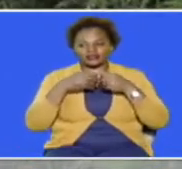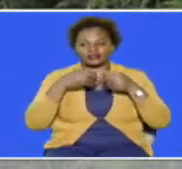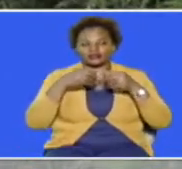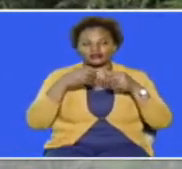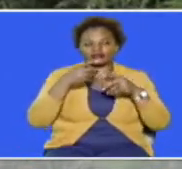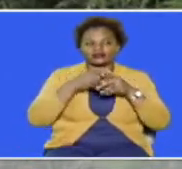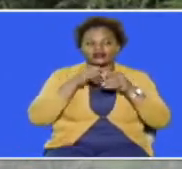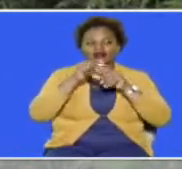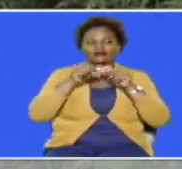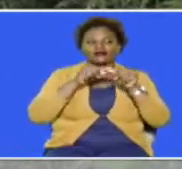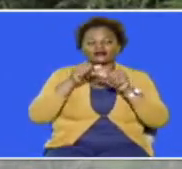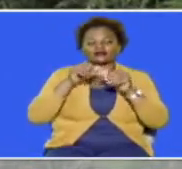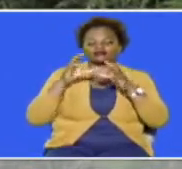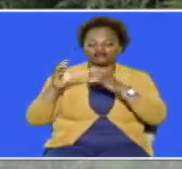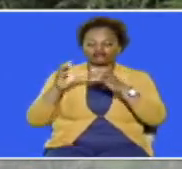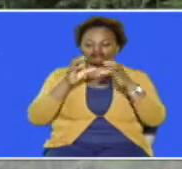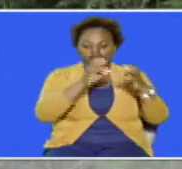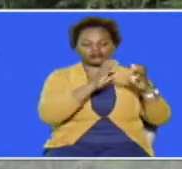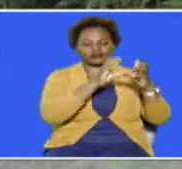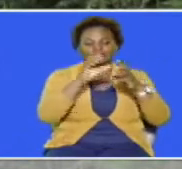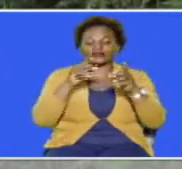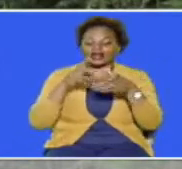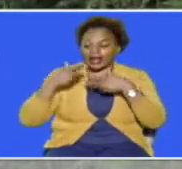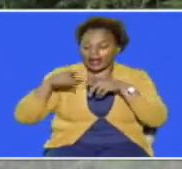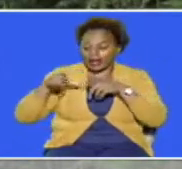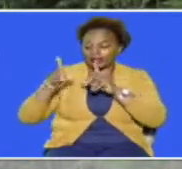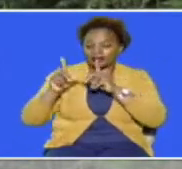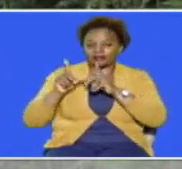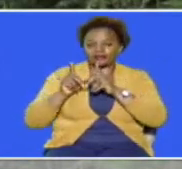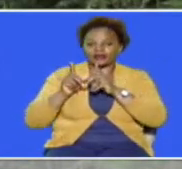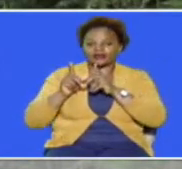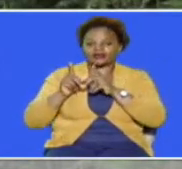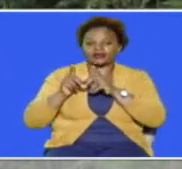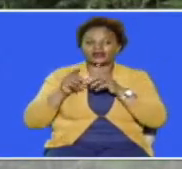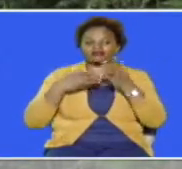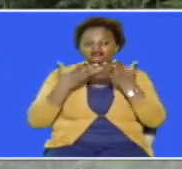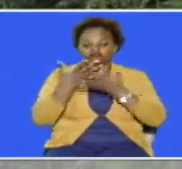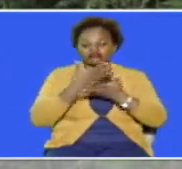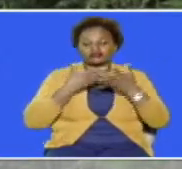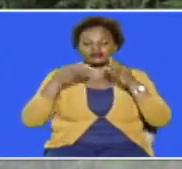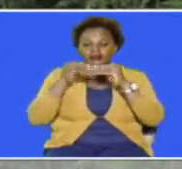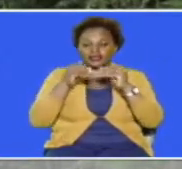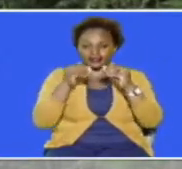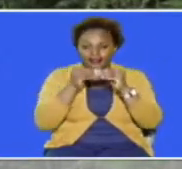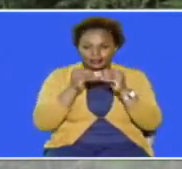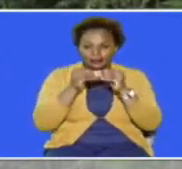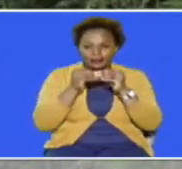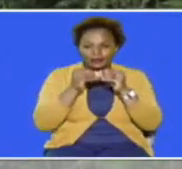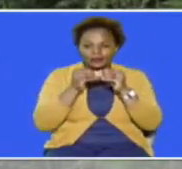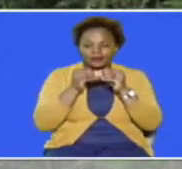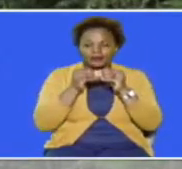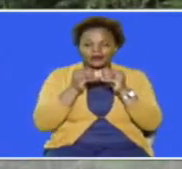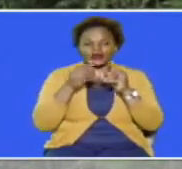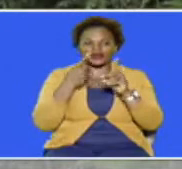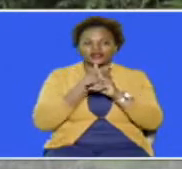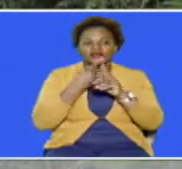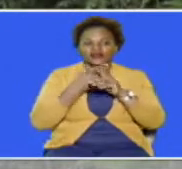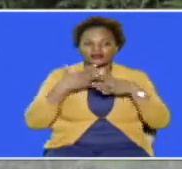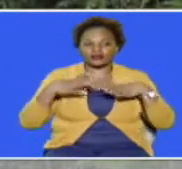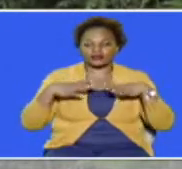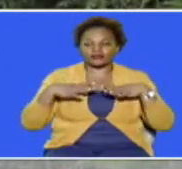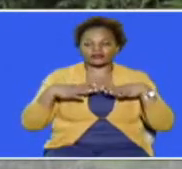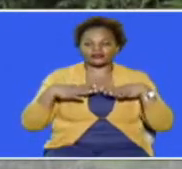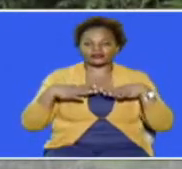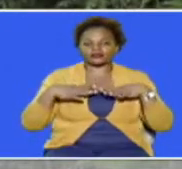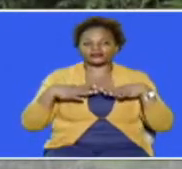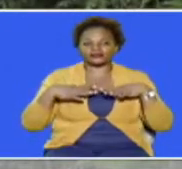the issue of zoning. Let him have consultative meetings with candidates, because